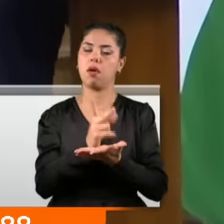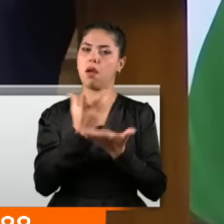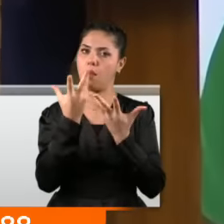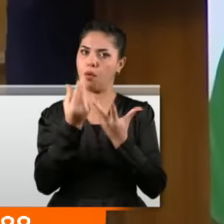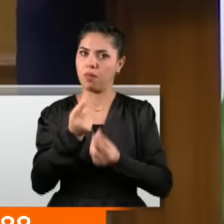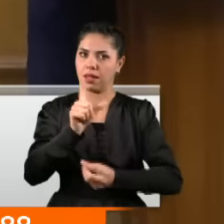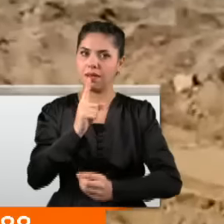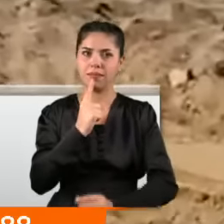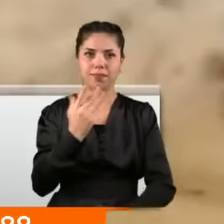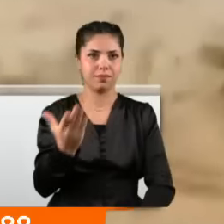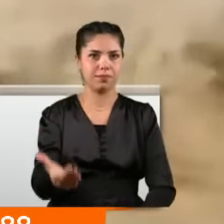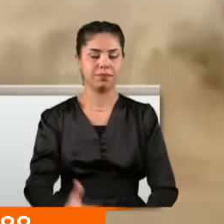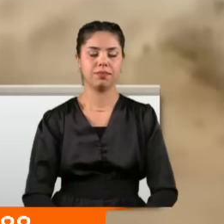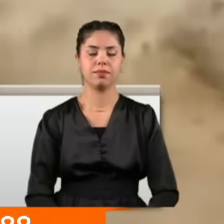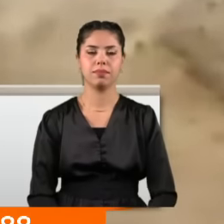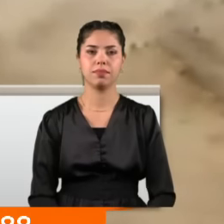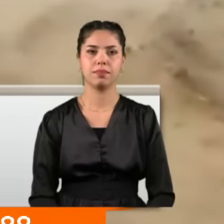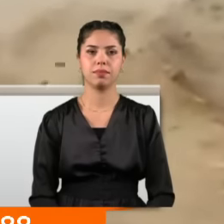gerektiğini dile getirdi.